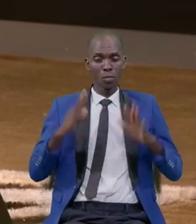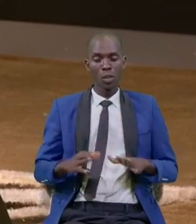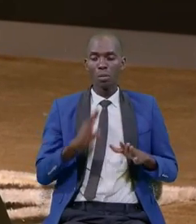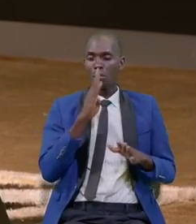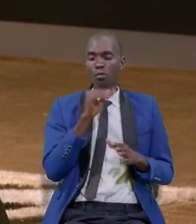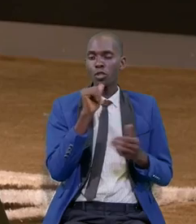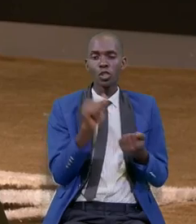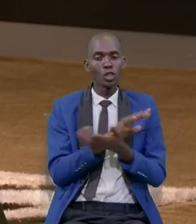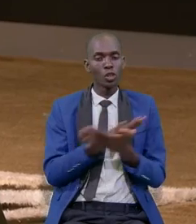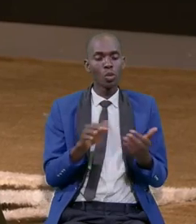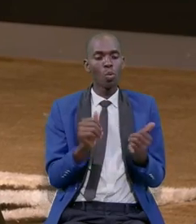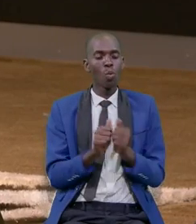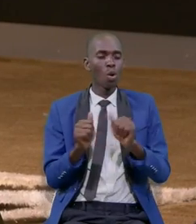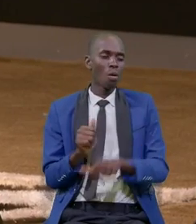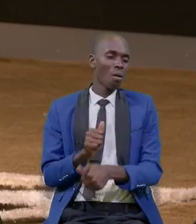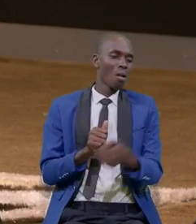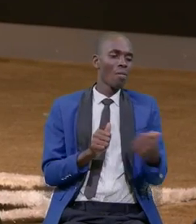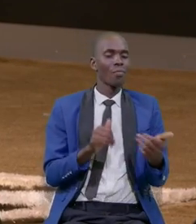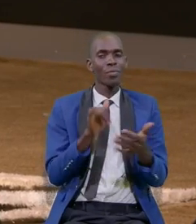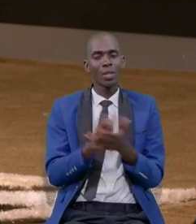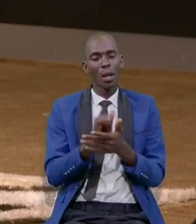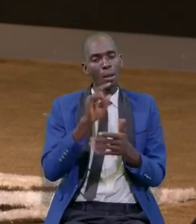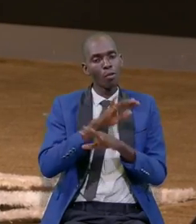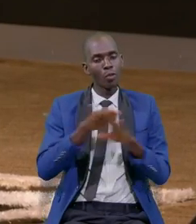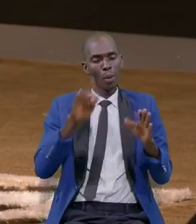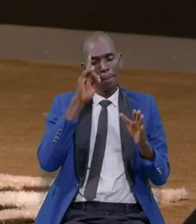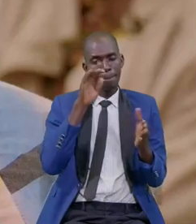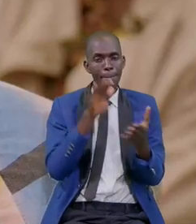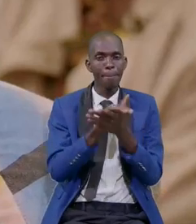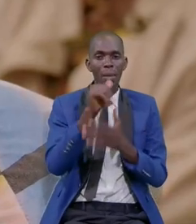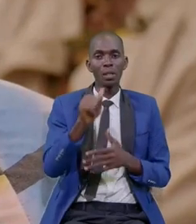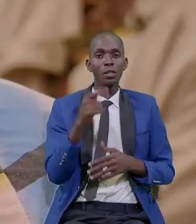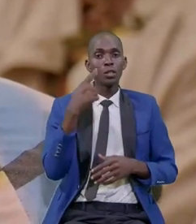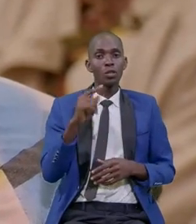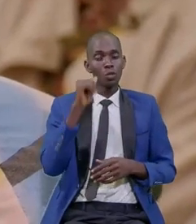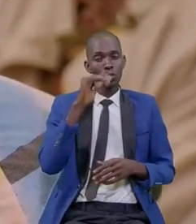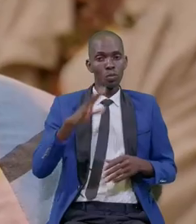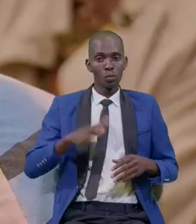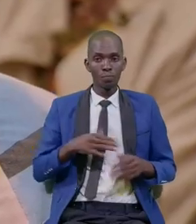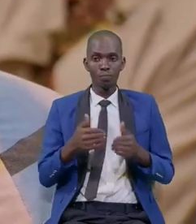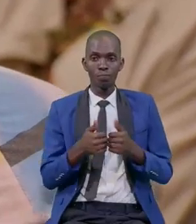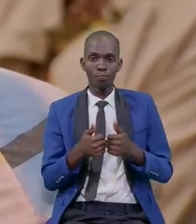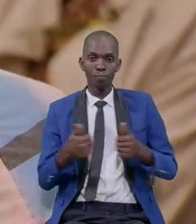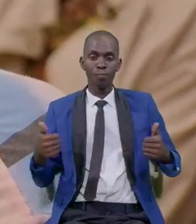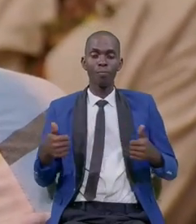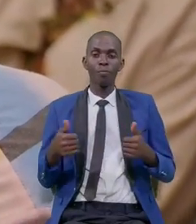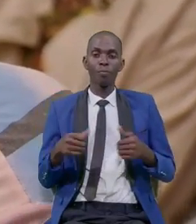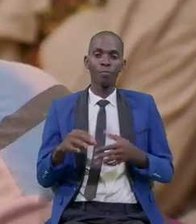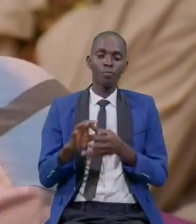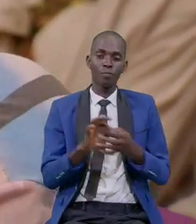la prostituée, ne périt pas avec les rebelles parce qu'elle, elle s'est